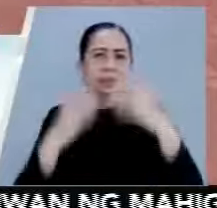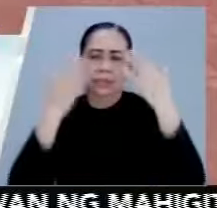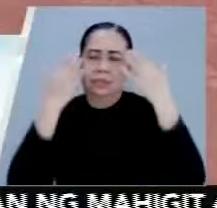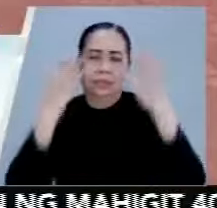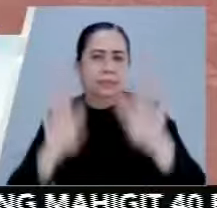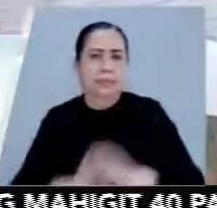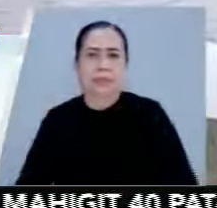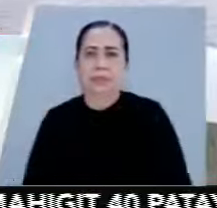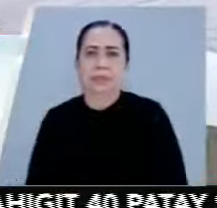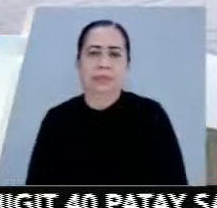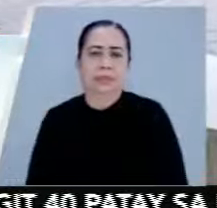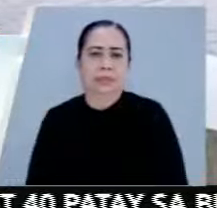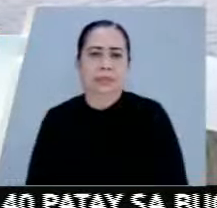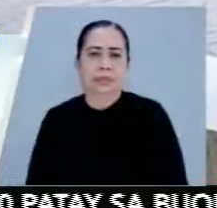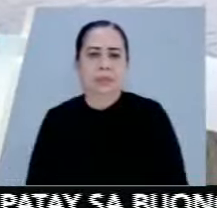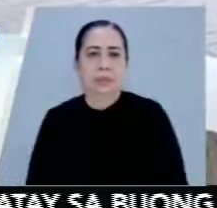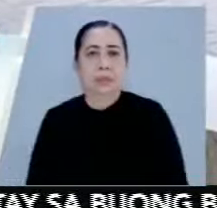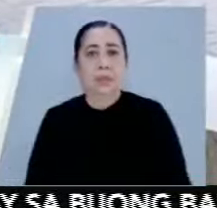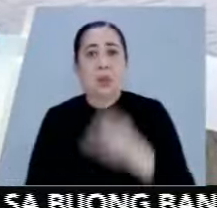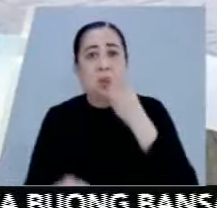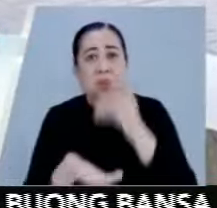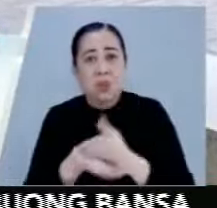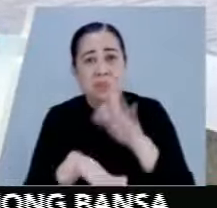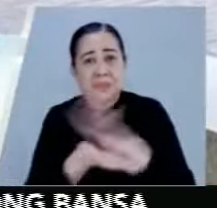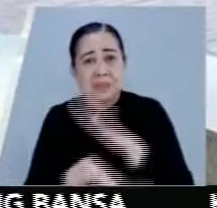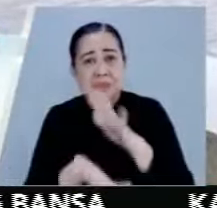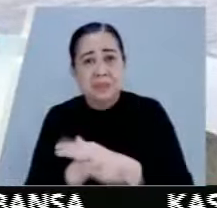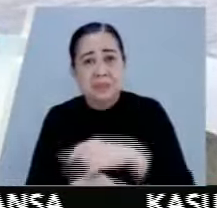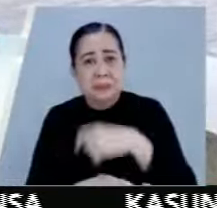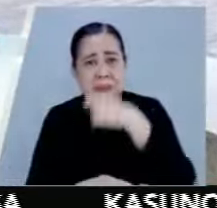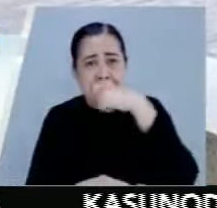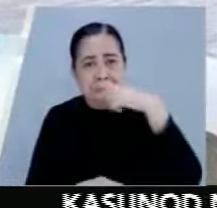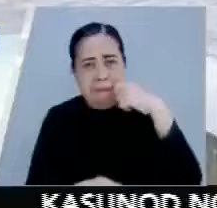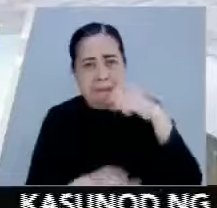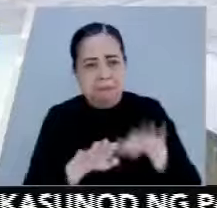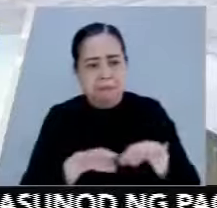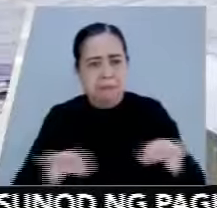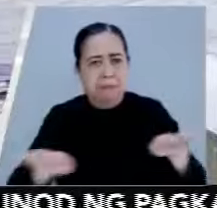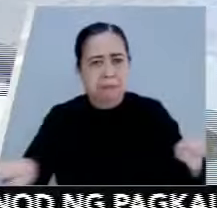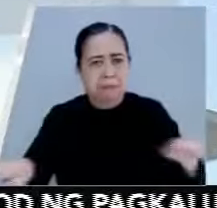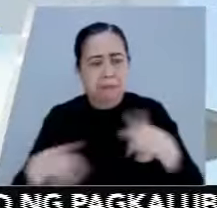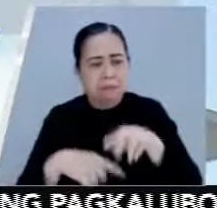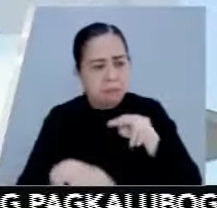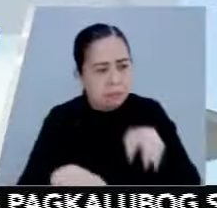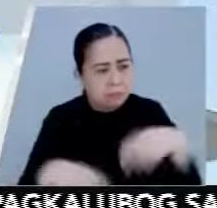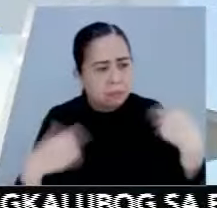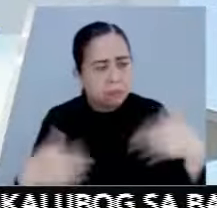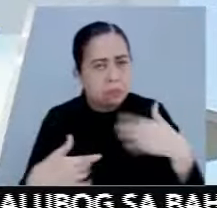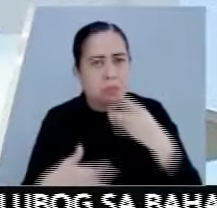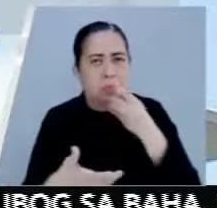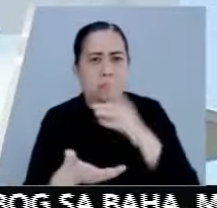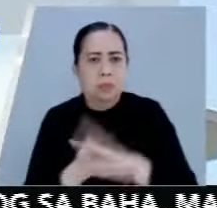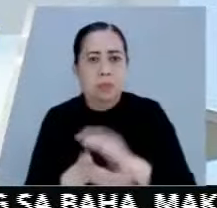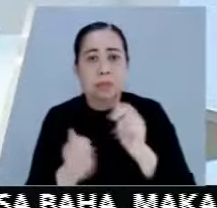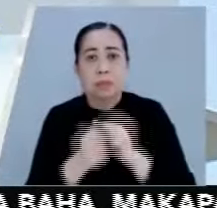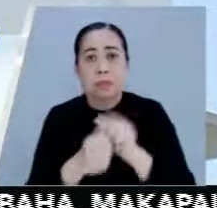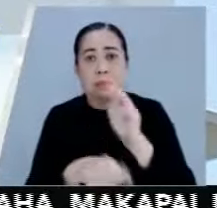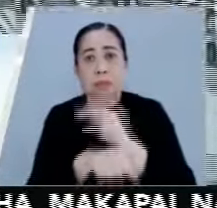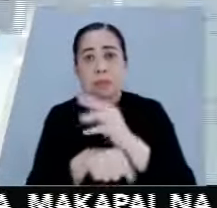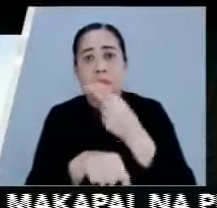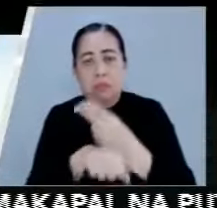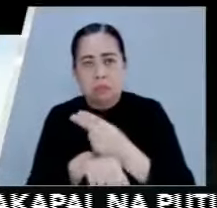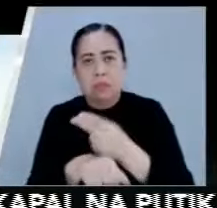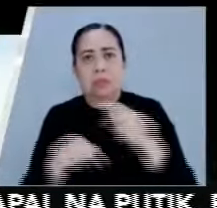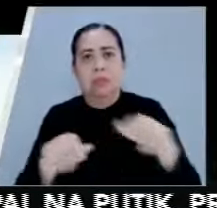mga basang dokumentong pinapatuyo naman sa harap ng munisipyo ng libon ang aming Inabutan pati munisipyo pinasok ng mataas na